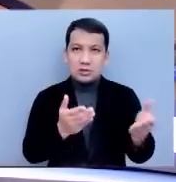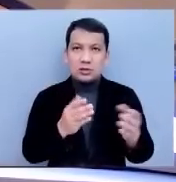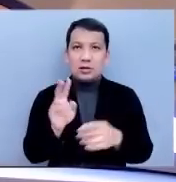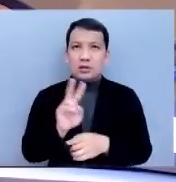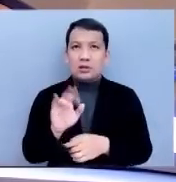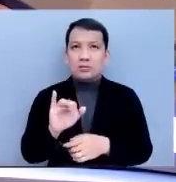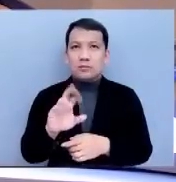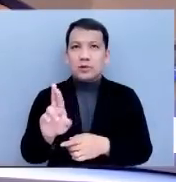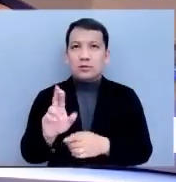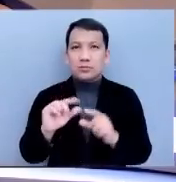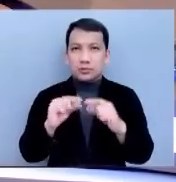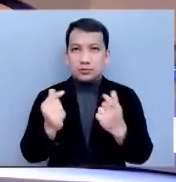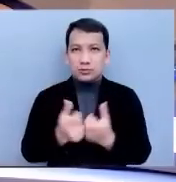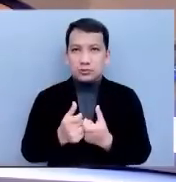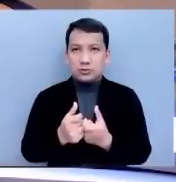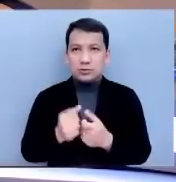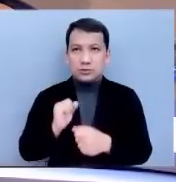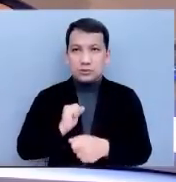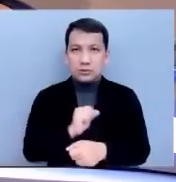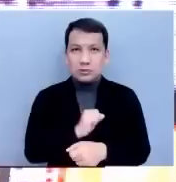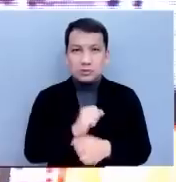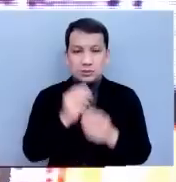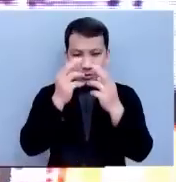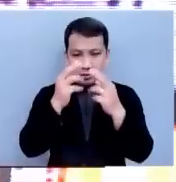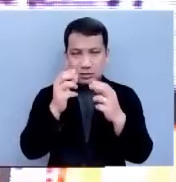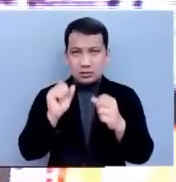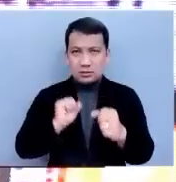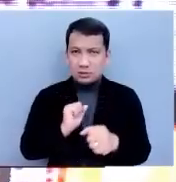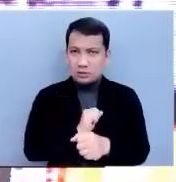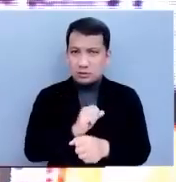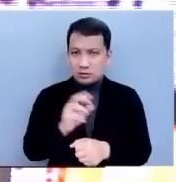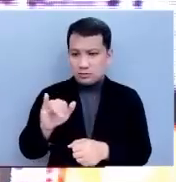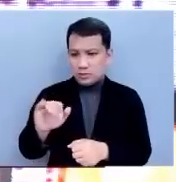ng mga senador ng mayorya. But can they honestly say na